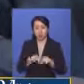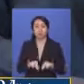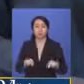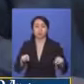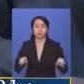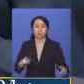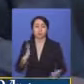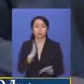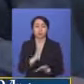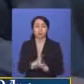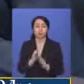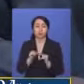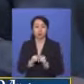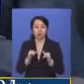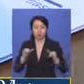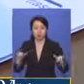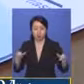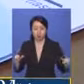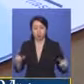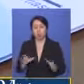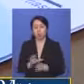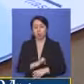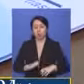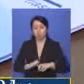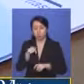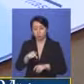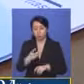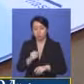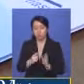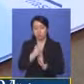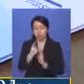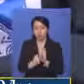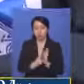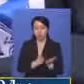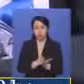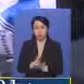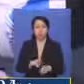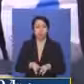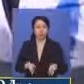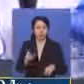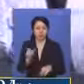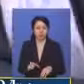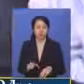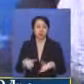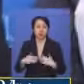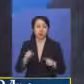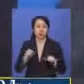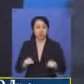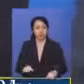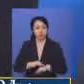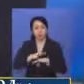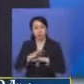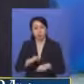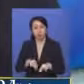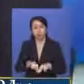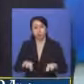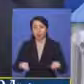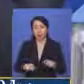парламентаризм, заключающийся в расширении парламентских полномочий, в том числе в вопросе назначения министров, предоставления права проведения